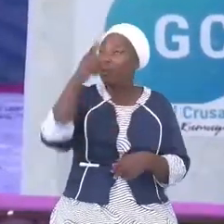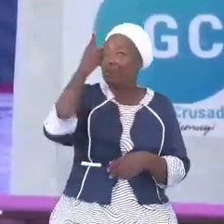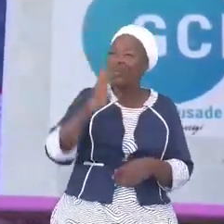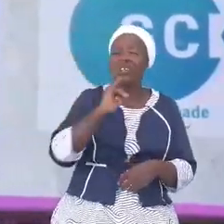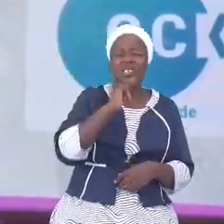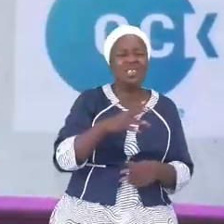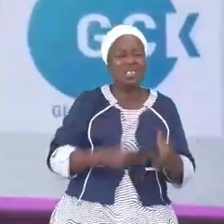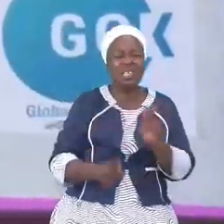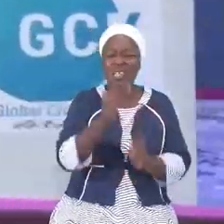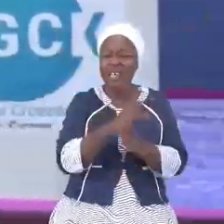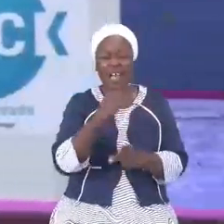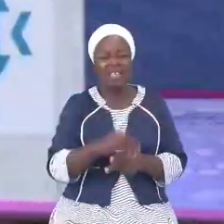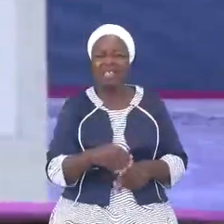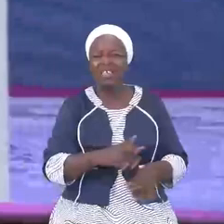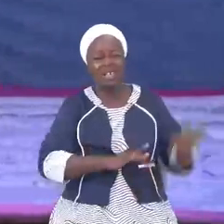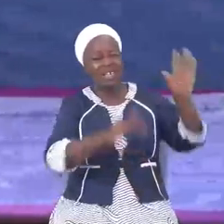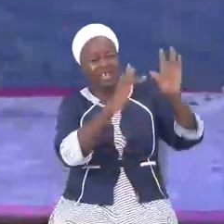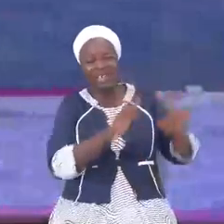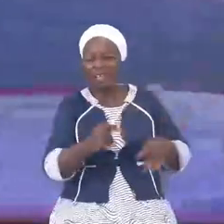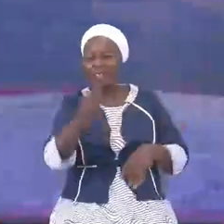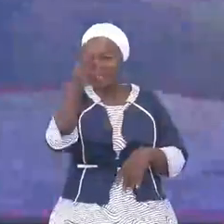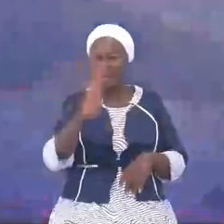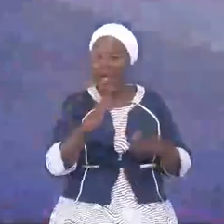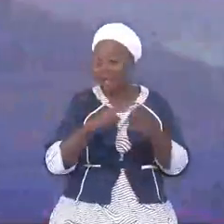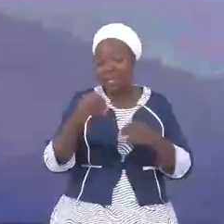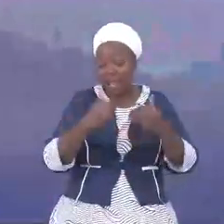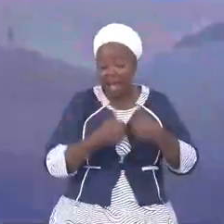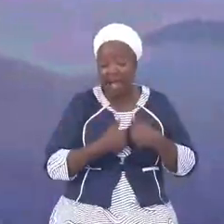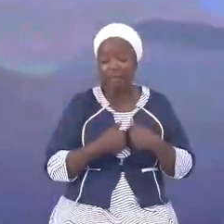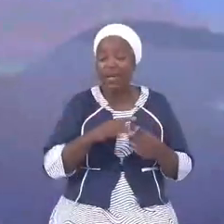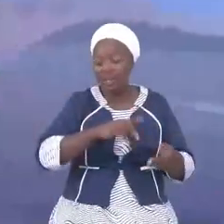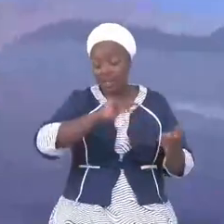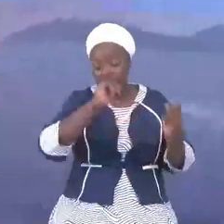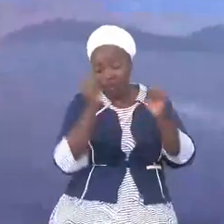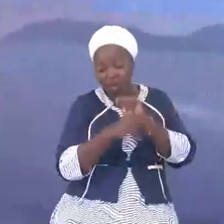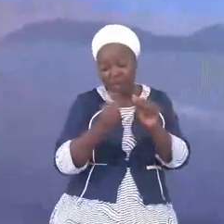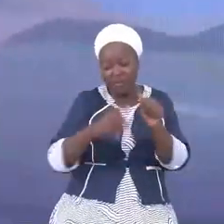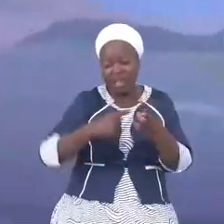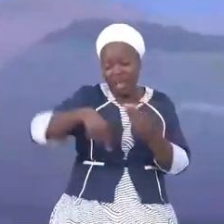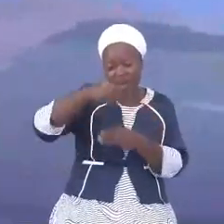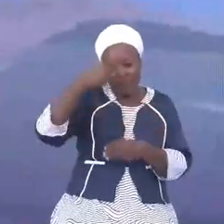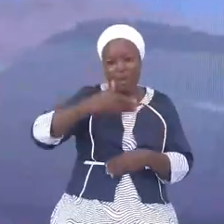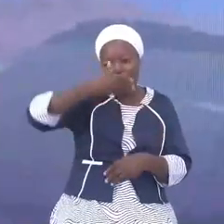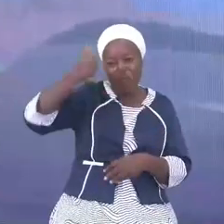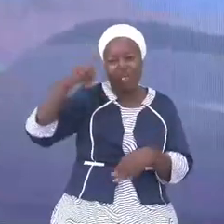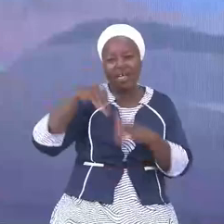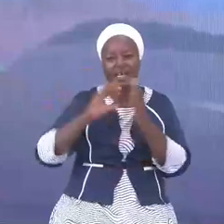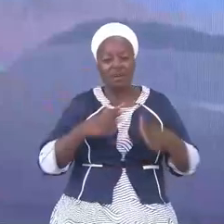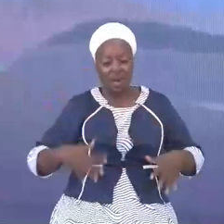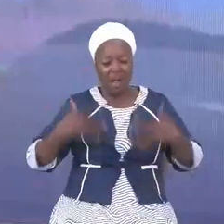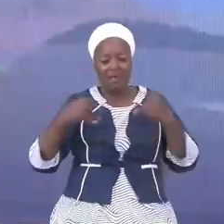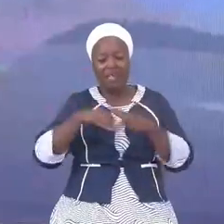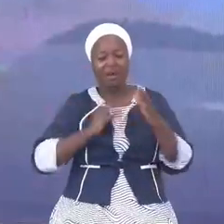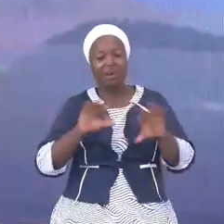Dieu miséricordieux. Il changera tout pour le meilleur dans nos vies, dans nos vies, dans